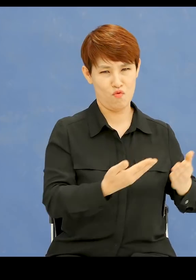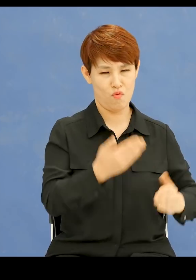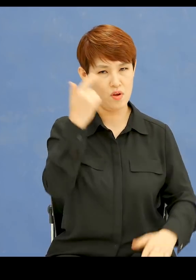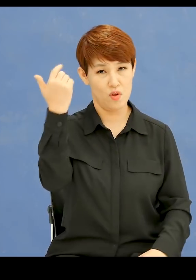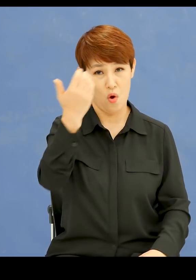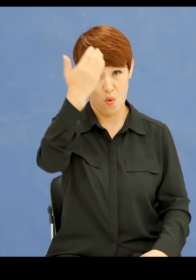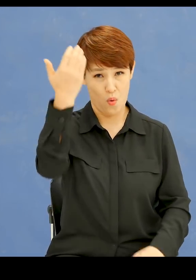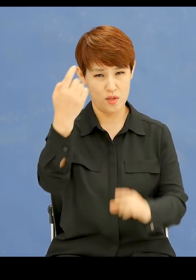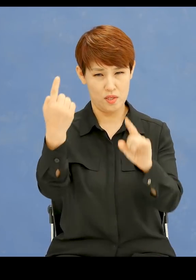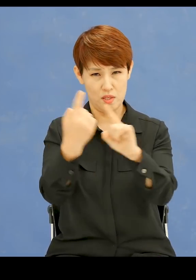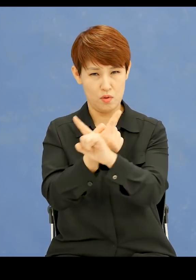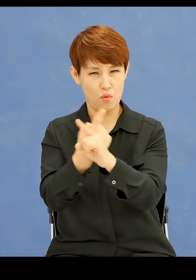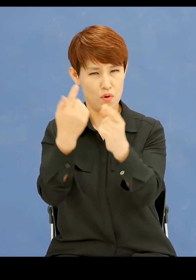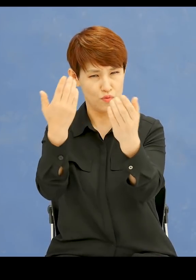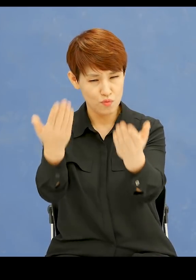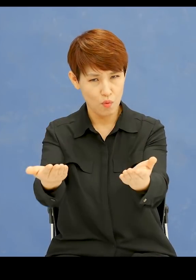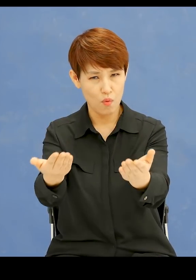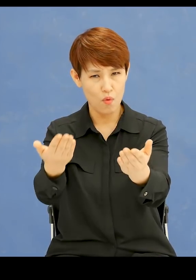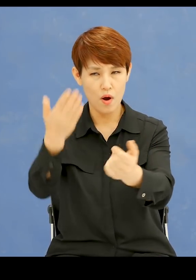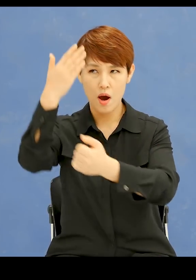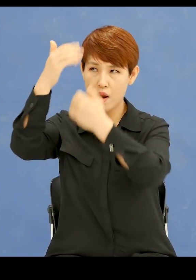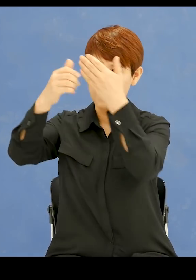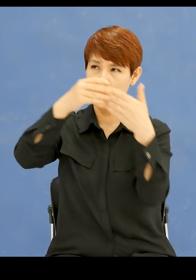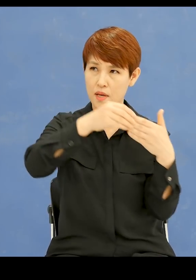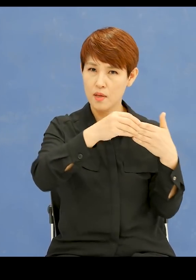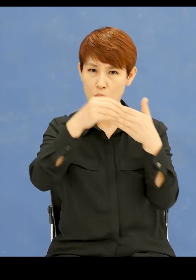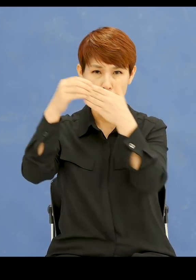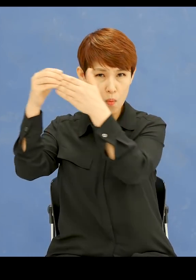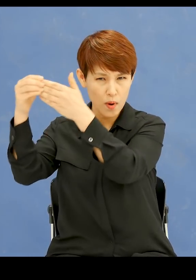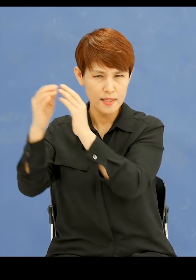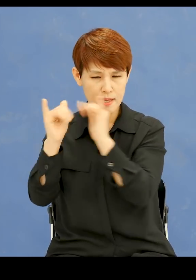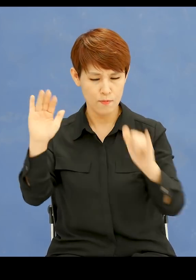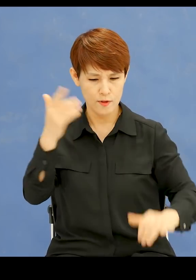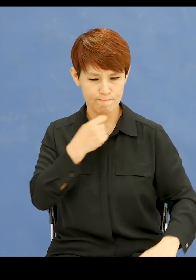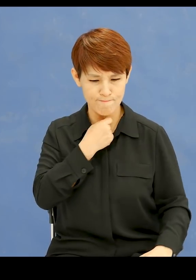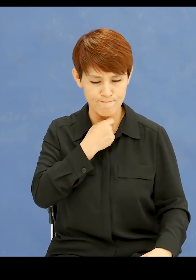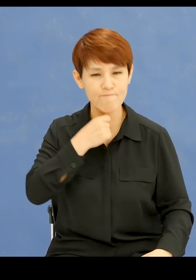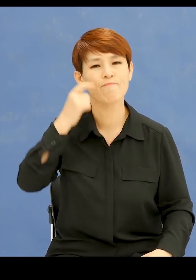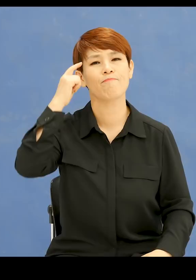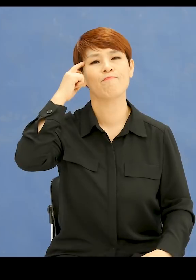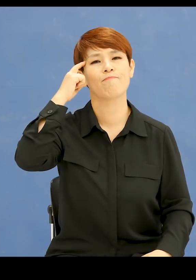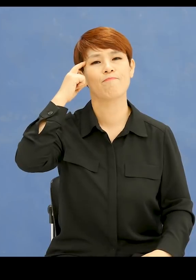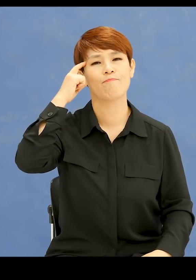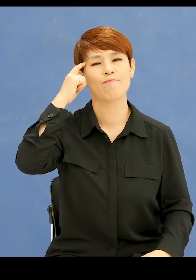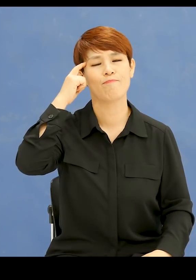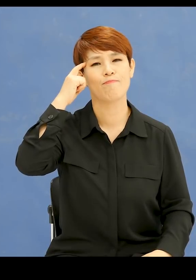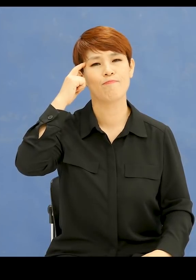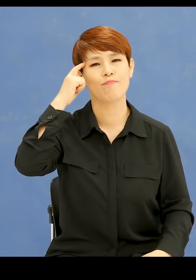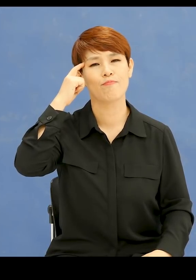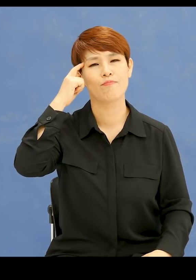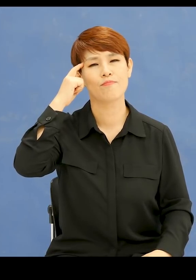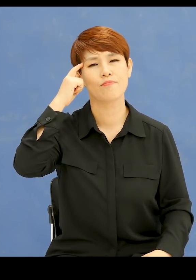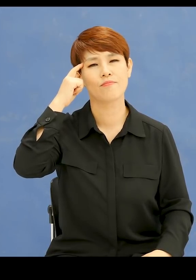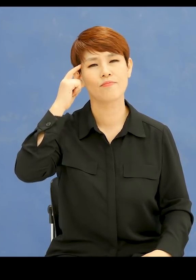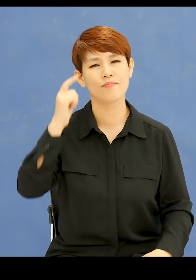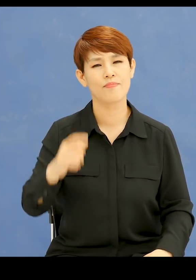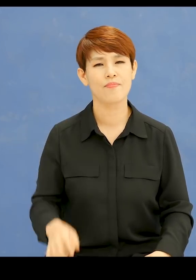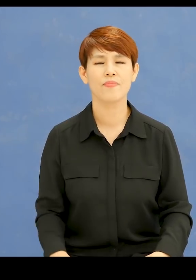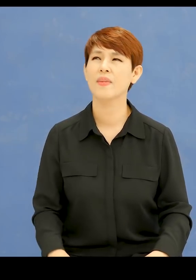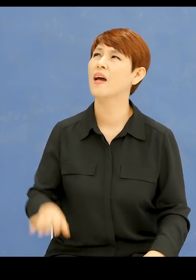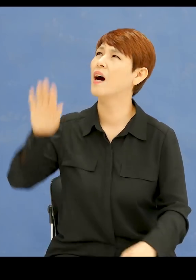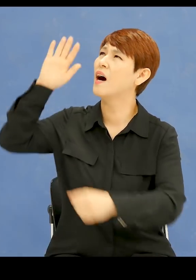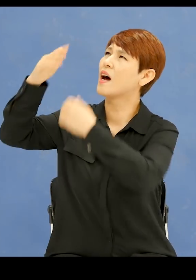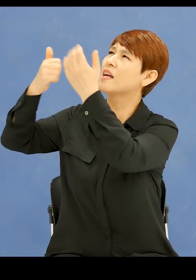영혼을 치료하고 또 하나님께로 인도하는 사람이 돼야 되겠다라는 마음이 네. 어린 나이에. 그래서 그때